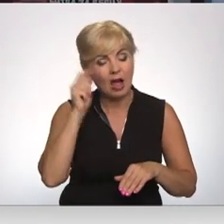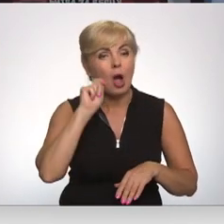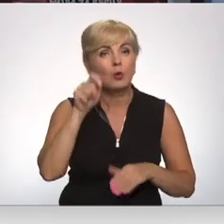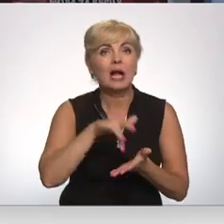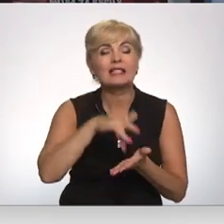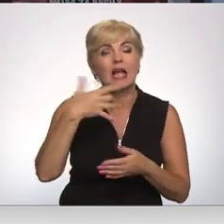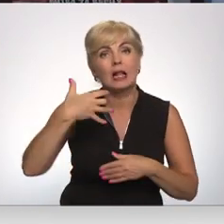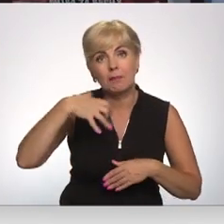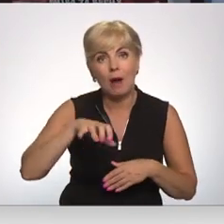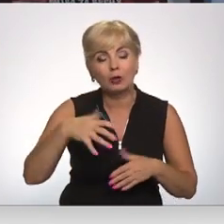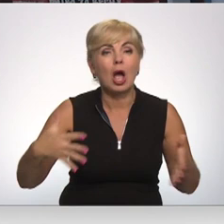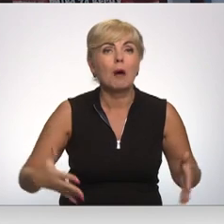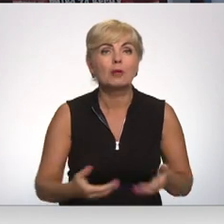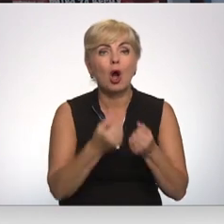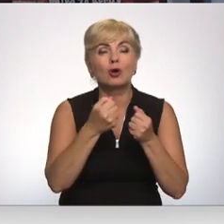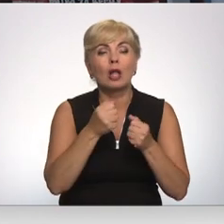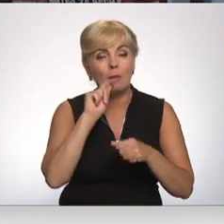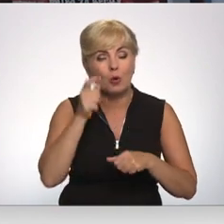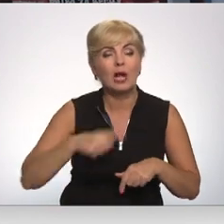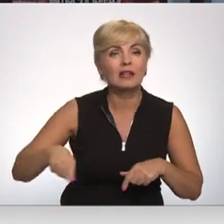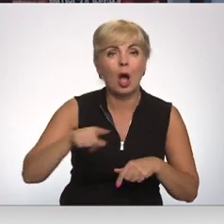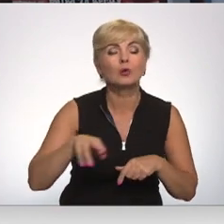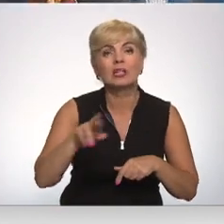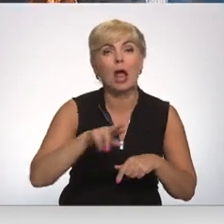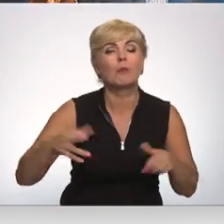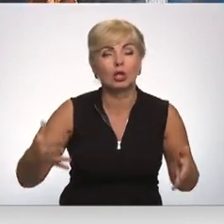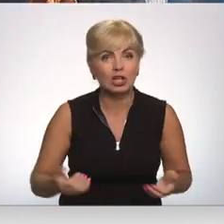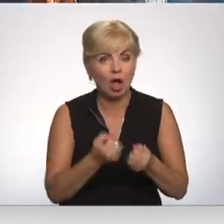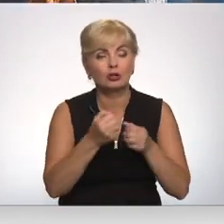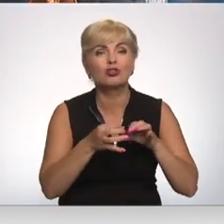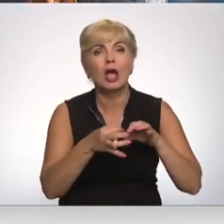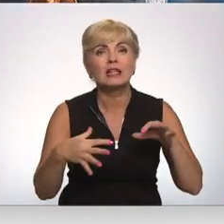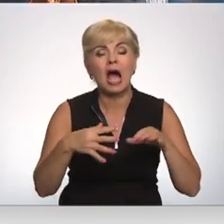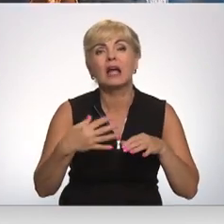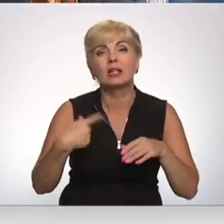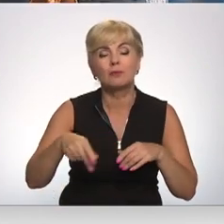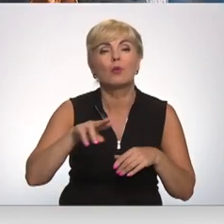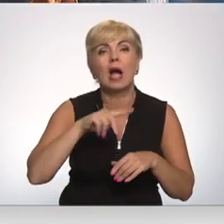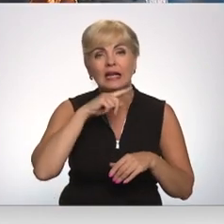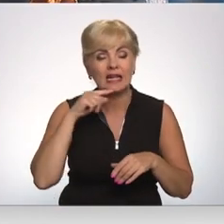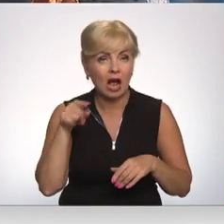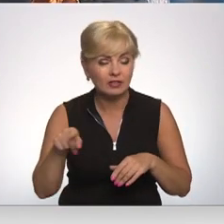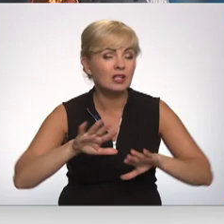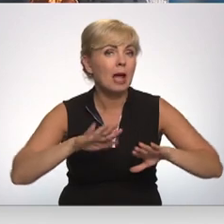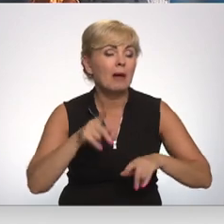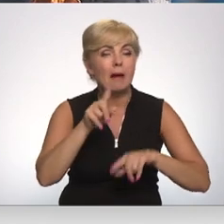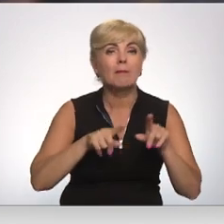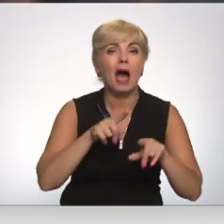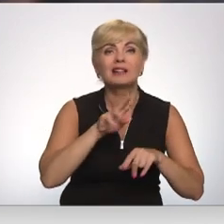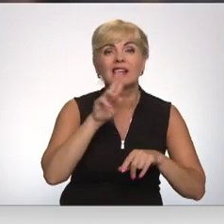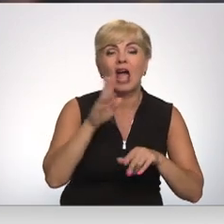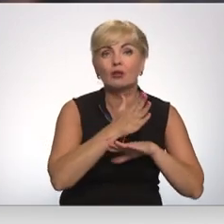centrālā padome proklamēja Ukrainas tautas republikas nodibināšanu un neatkarību no padomu Krievijas. Taču pāris nedēļas